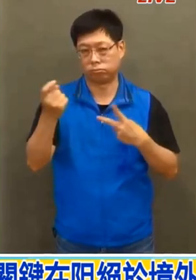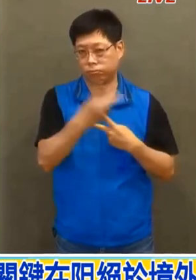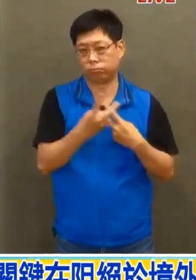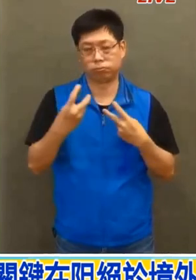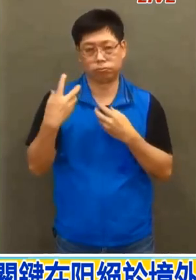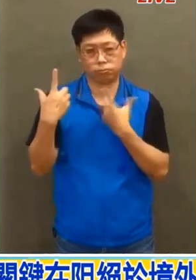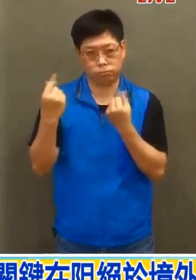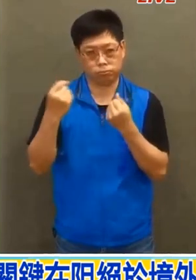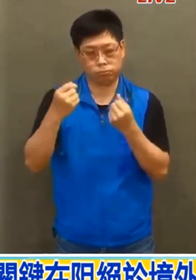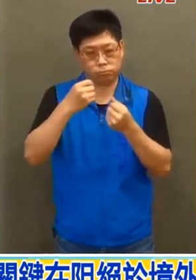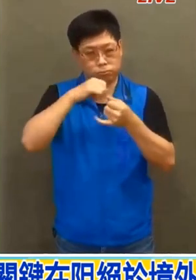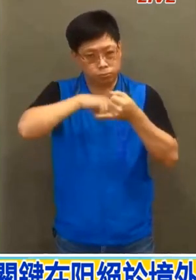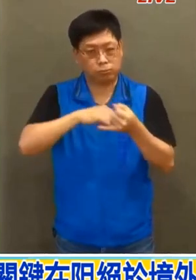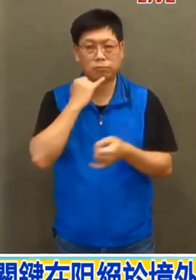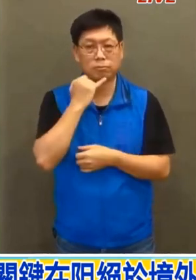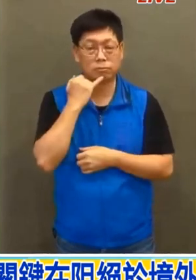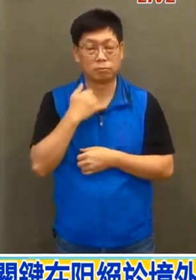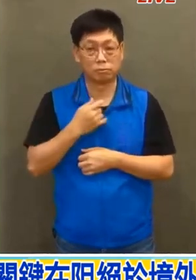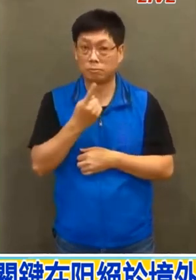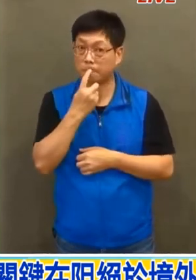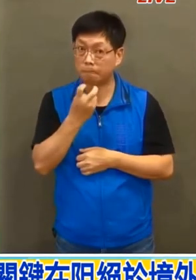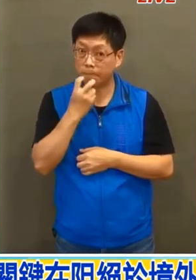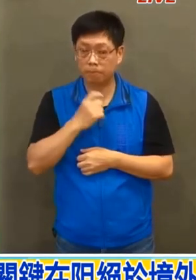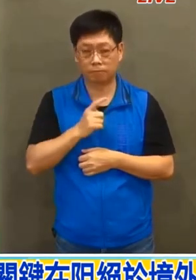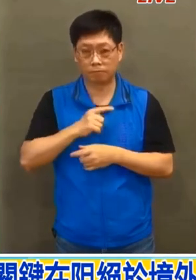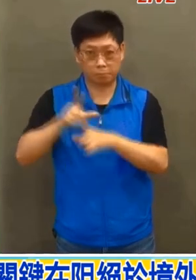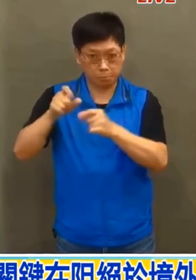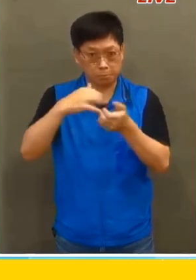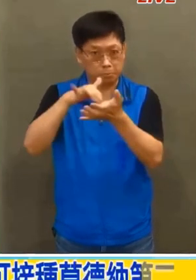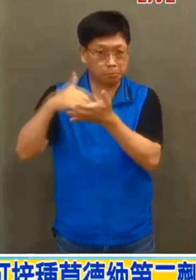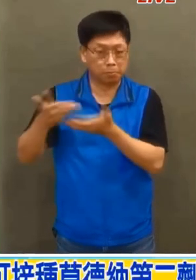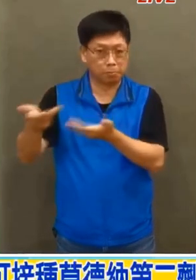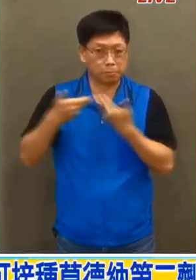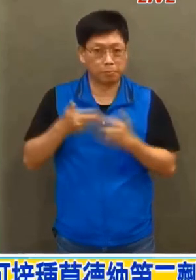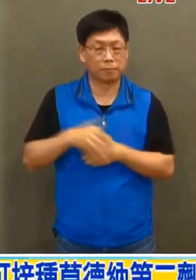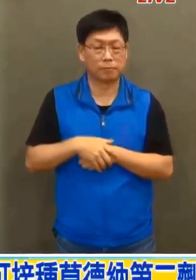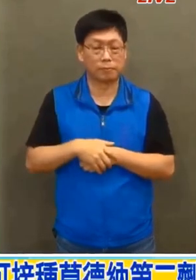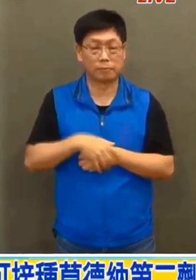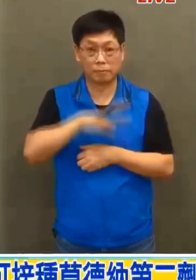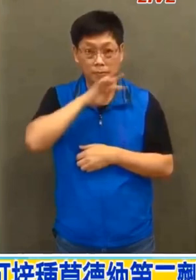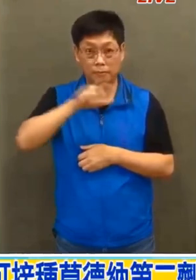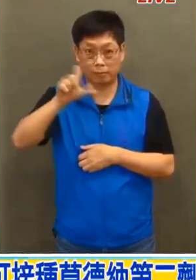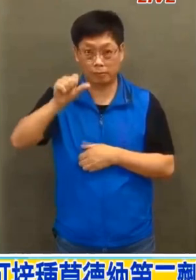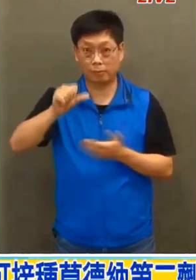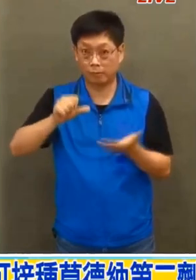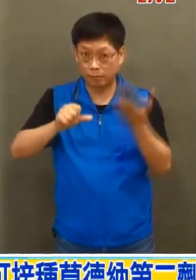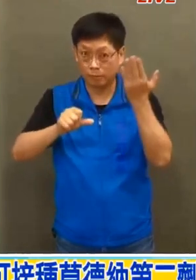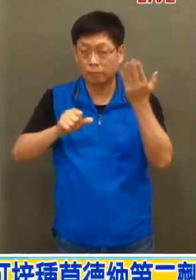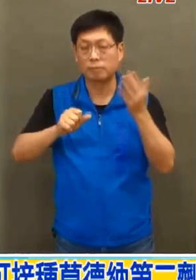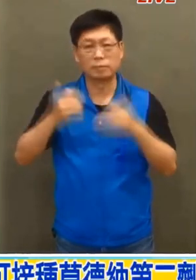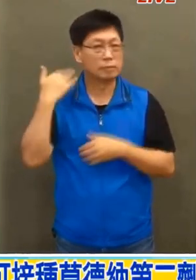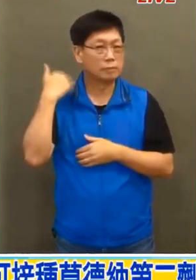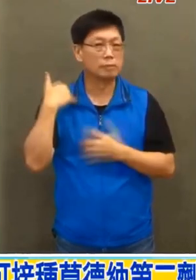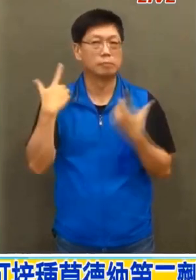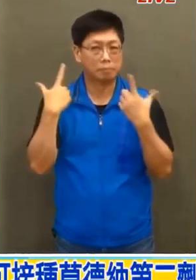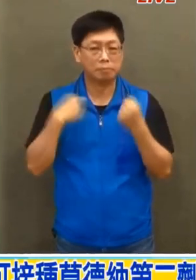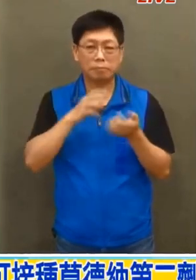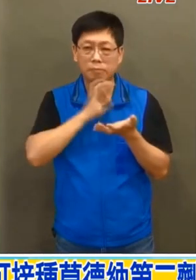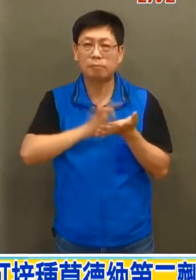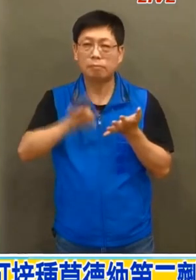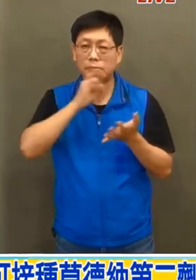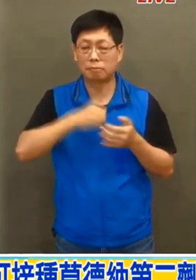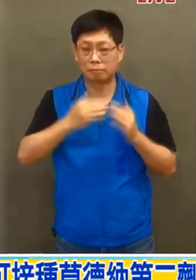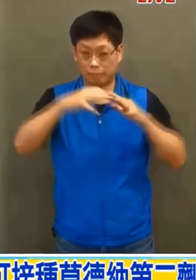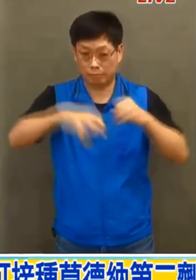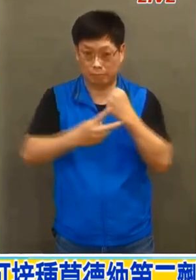统预约施打。那中央呢，据以来分配疫苗给我们。在65岁以上的呢，因为当时就是用邻里来系